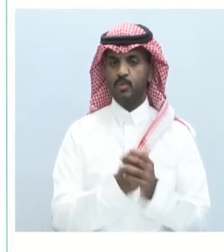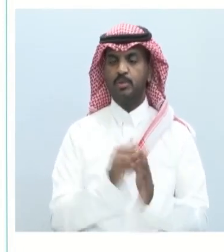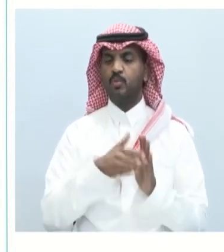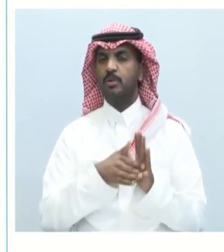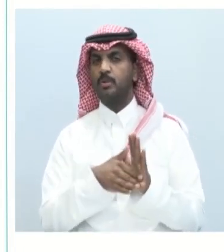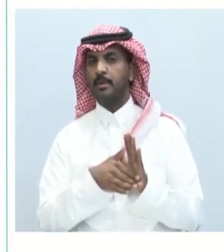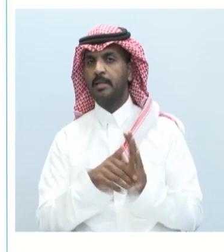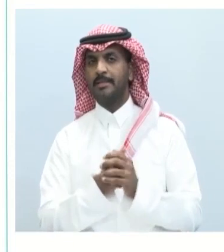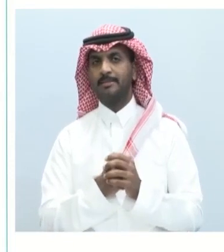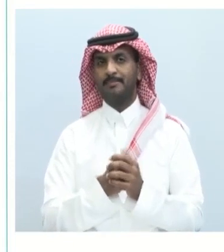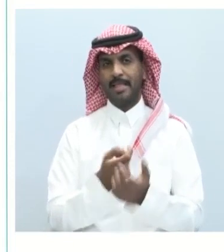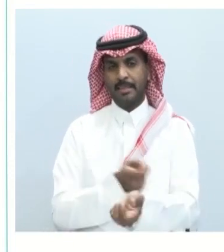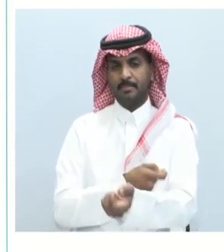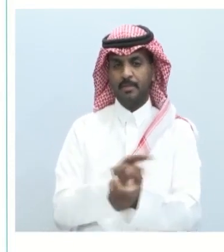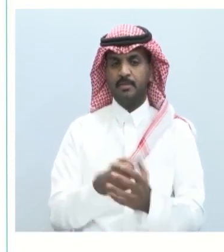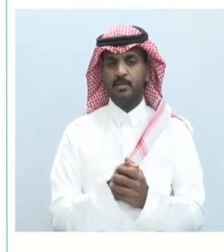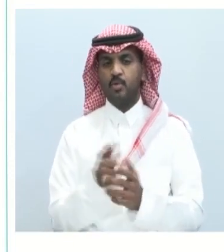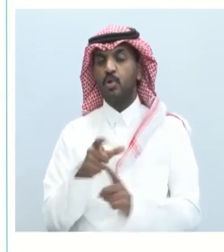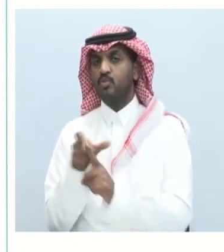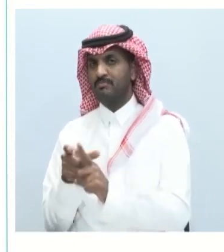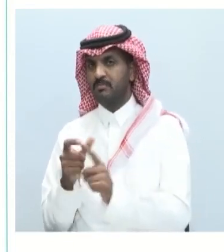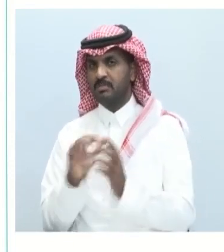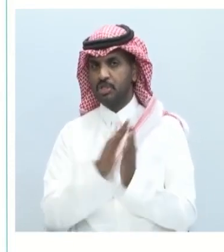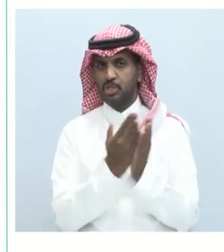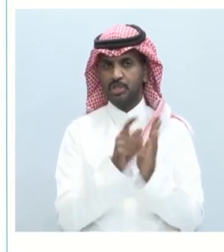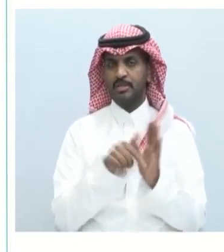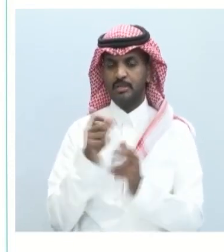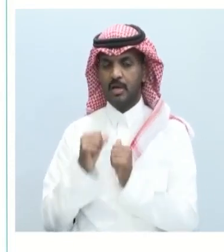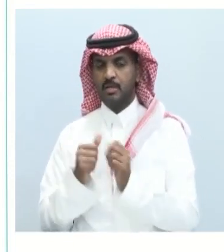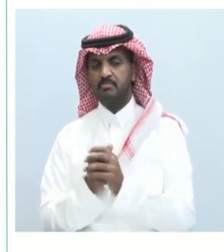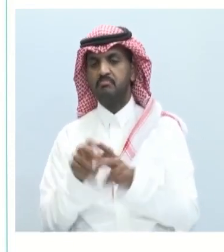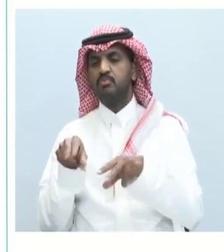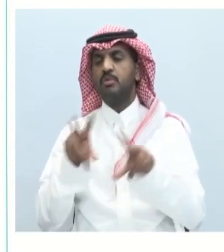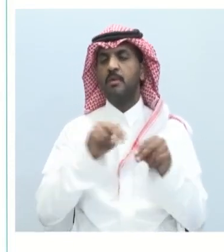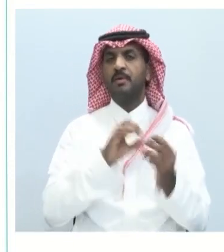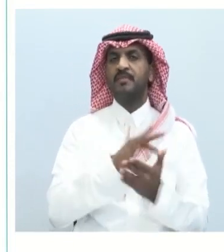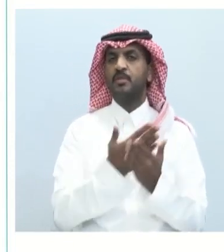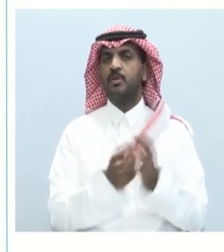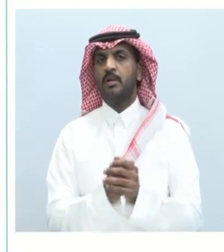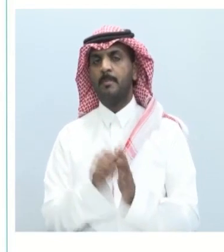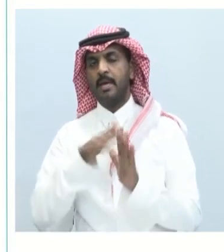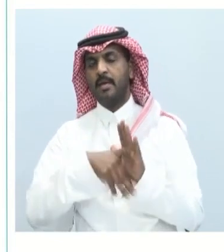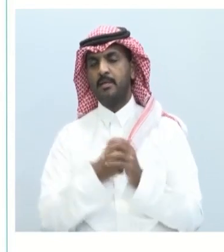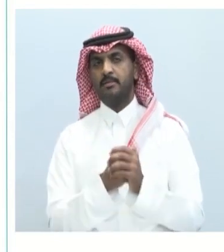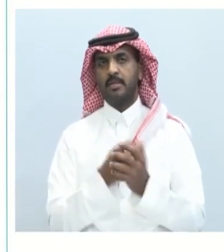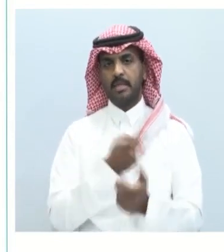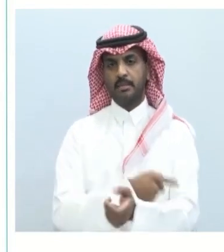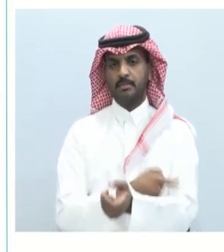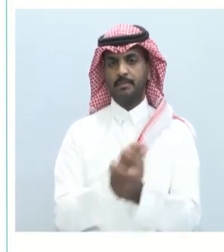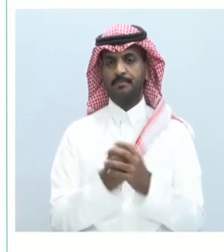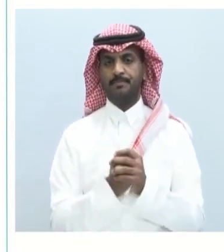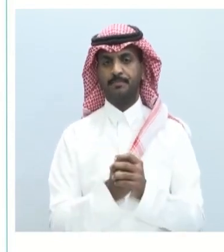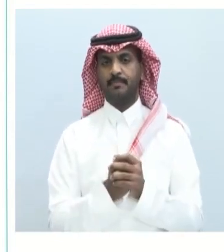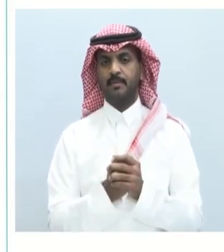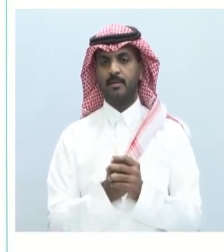البيانات الطبيه سيكون لكل سجل طالب سجل مطابق في جدول البيانات الطبيه النوع